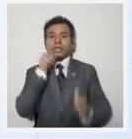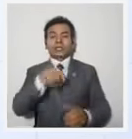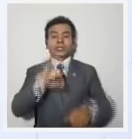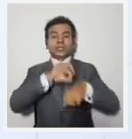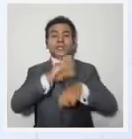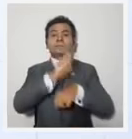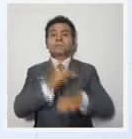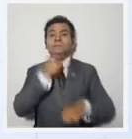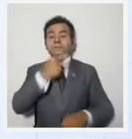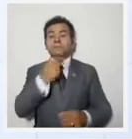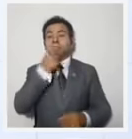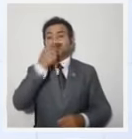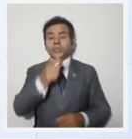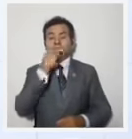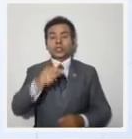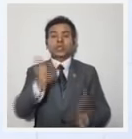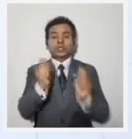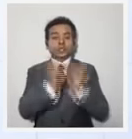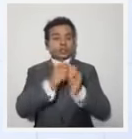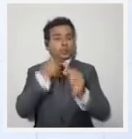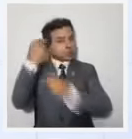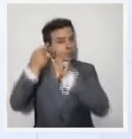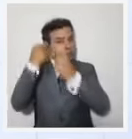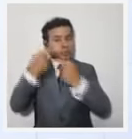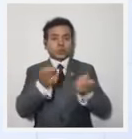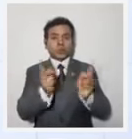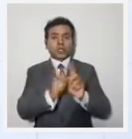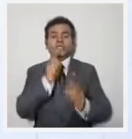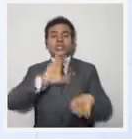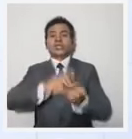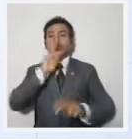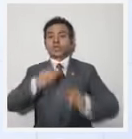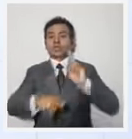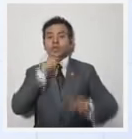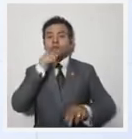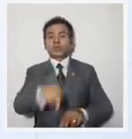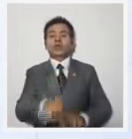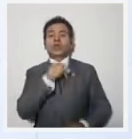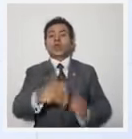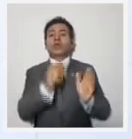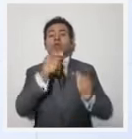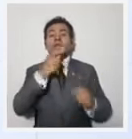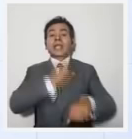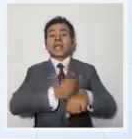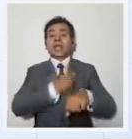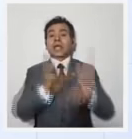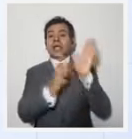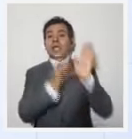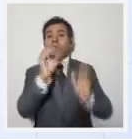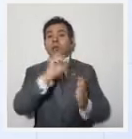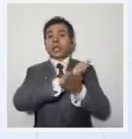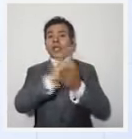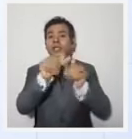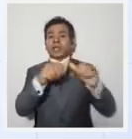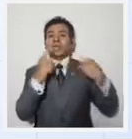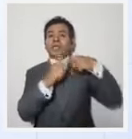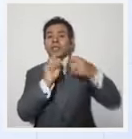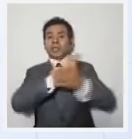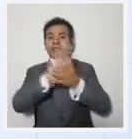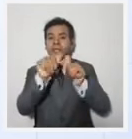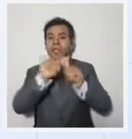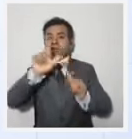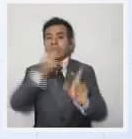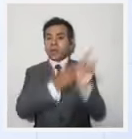ডাক্তার আফসানা আলমগীর খান, ডেপুটি প্রোগ্রাম ম্যানেজার জাতীয় ম্যালেরিয়া নির্মূল ও এডিস বাহিত রোগ নিয়ন্ত্রণ কর্মসূচি, রোগ নিয়ন্ত্রণ শাখা,